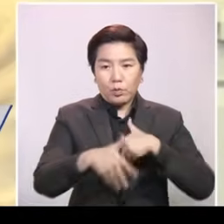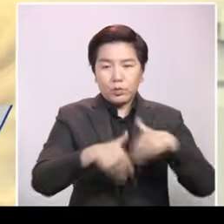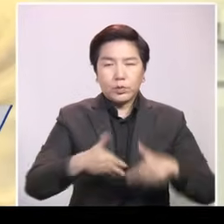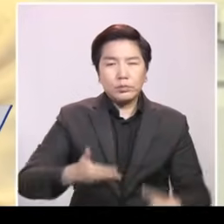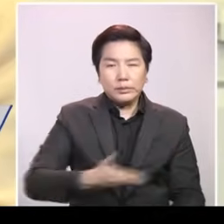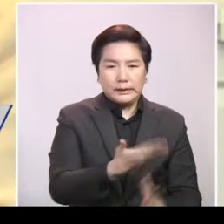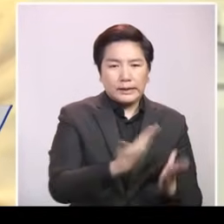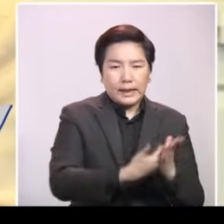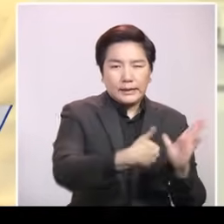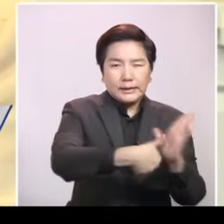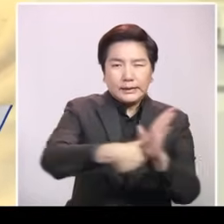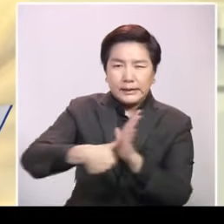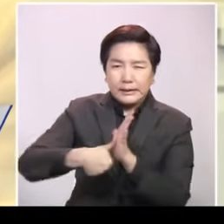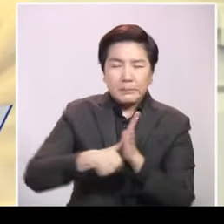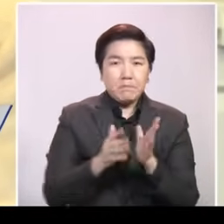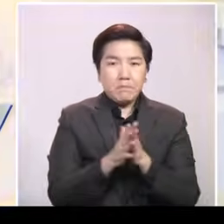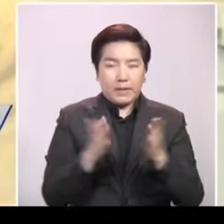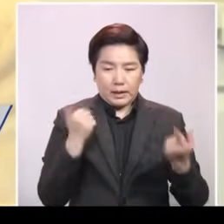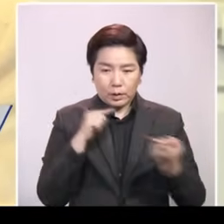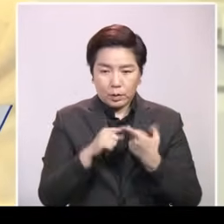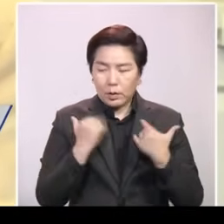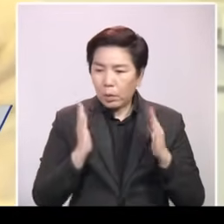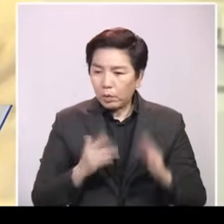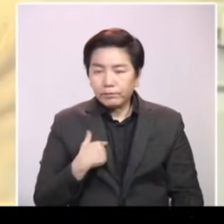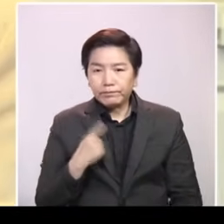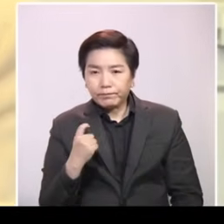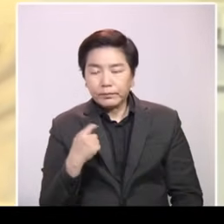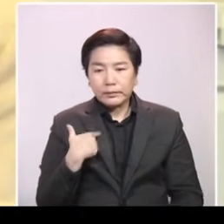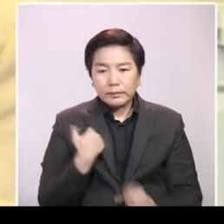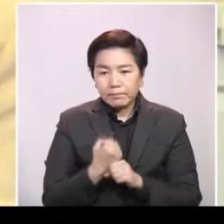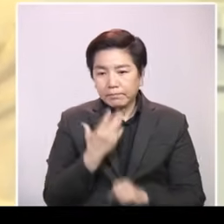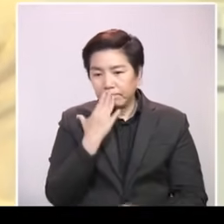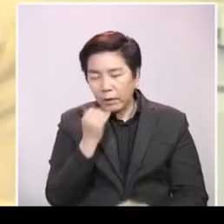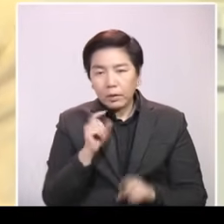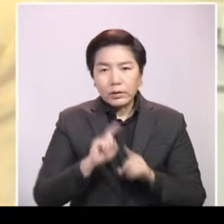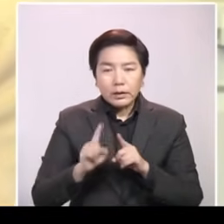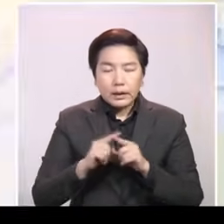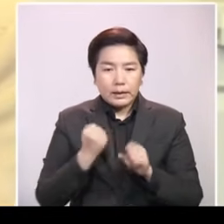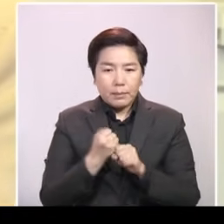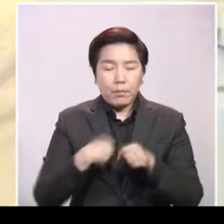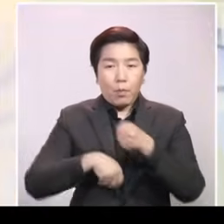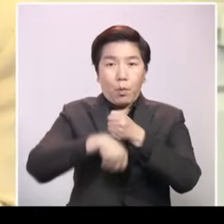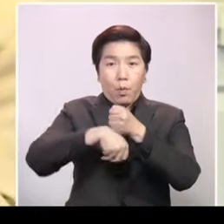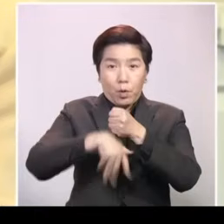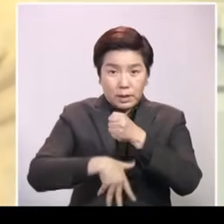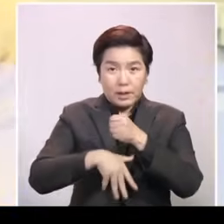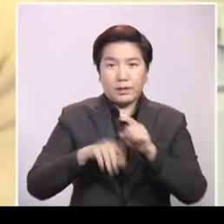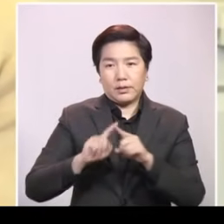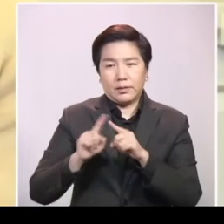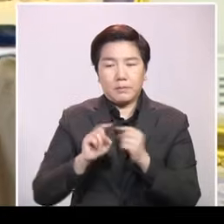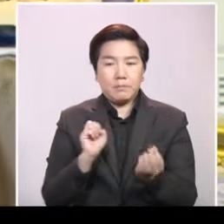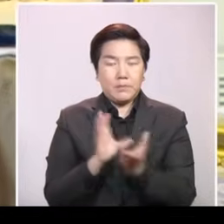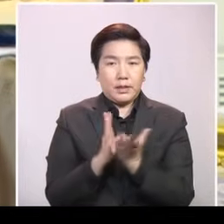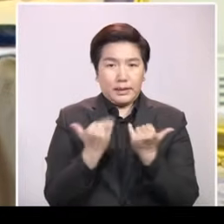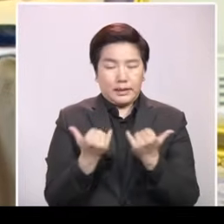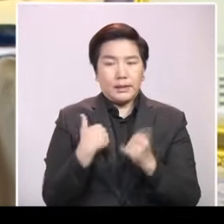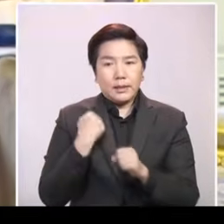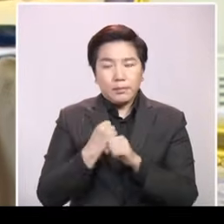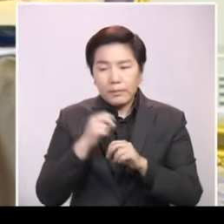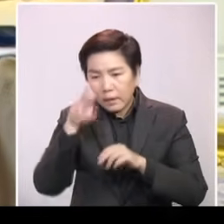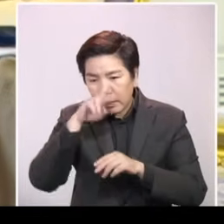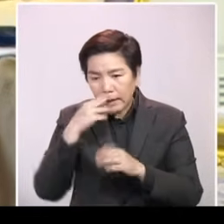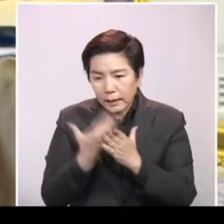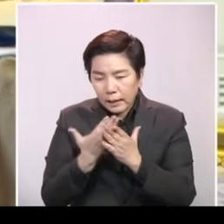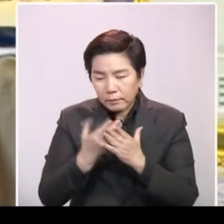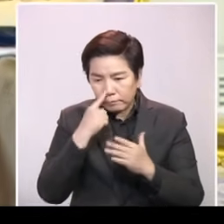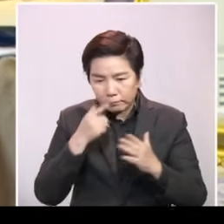ชนมีหนี้ครัวเรือนสูงขึ้นแต่เราไม่สามารถจะพูดได้แค่เรื่องการปรับโครงสร้างนี่อย่างเดียวครับแต่ว่าต้องมีการหาราย